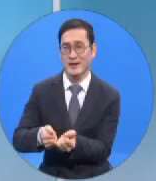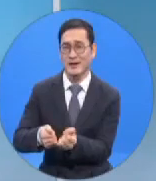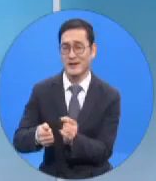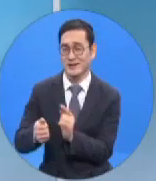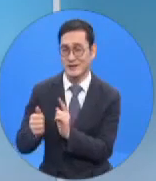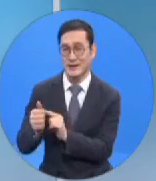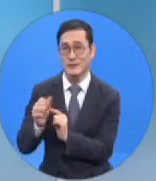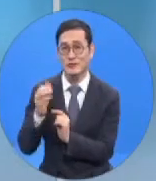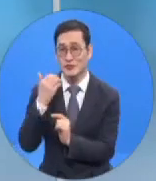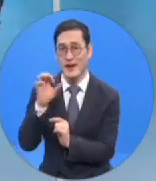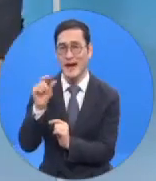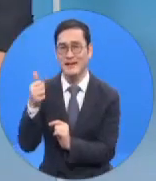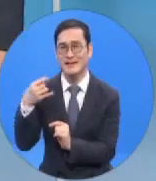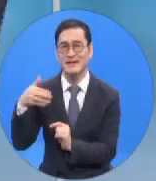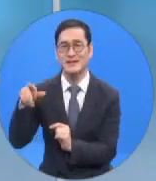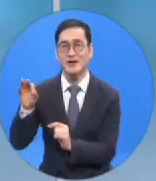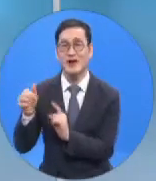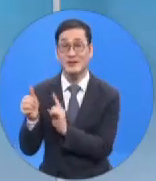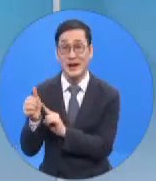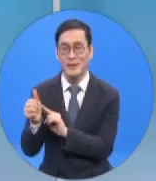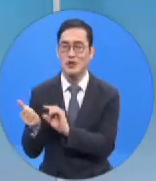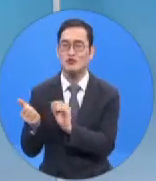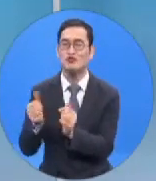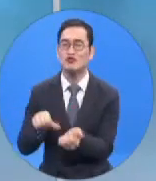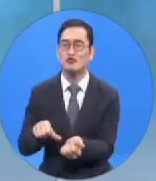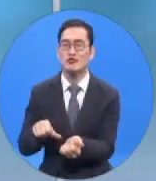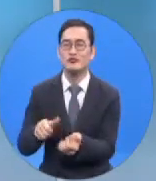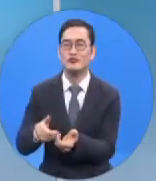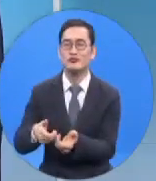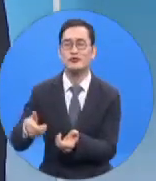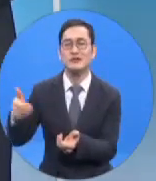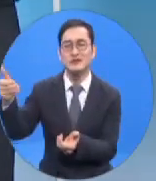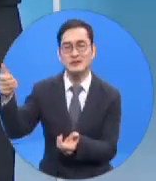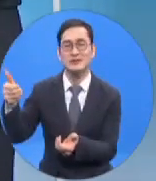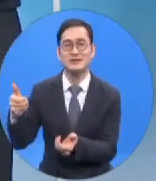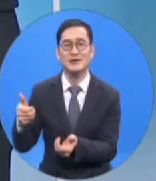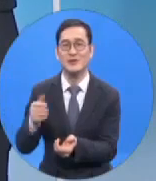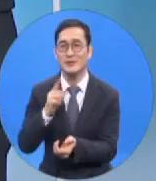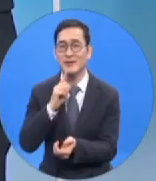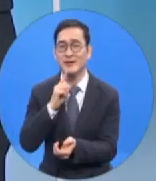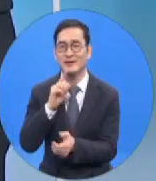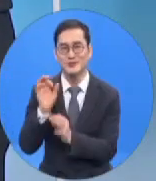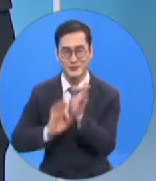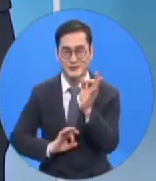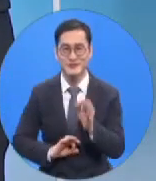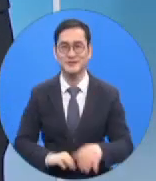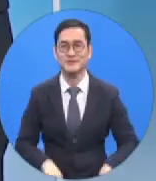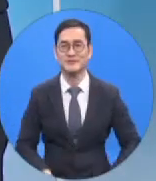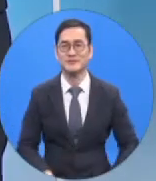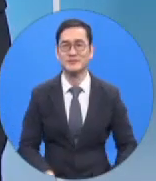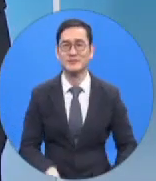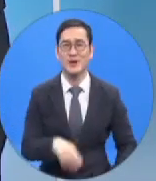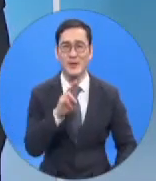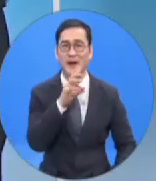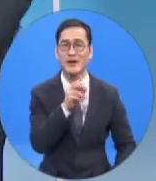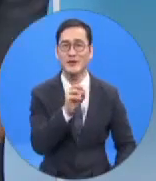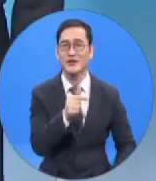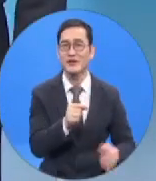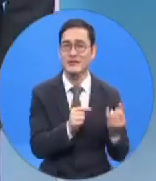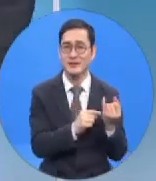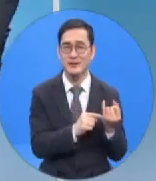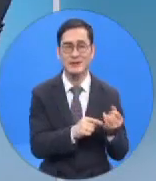안희정 지사라고 잘못 언급을 했습니다. 또 박영선 후보는요, 임대인의 서름이